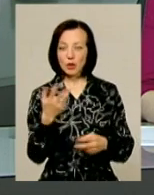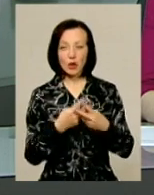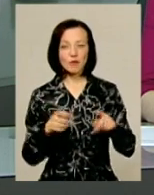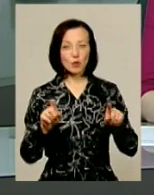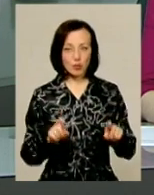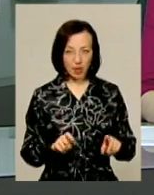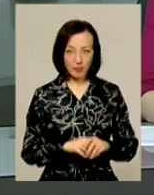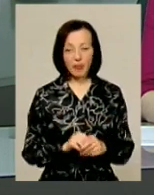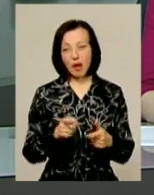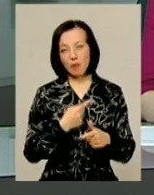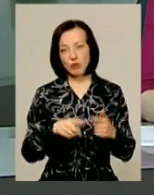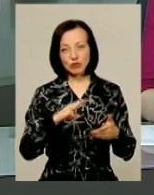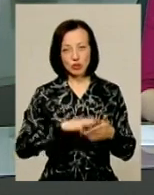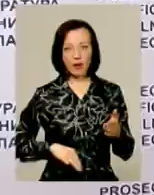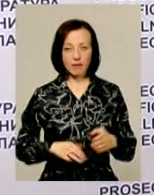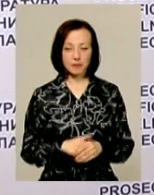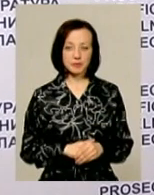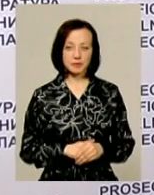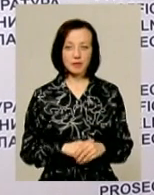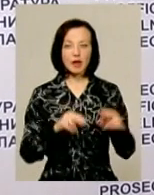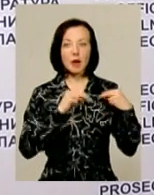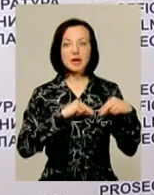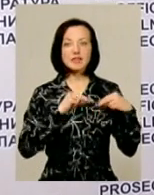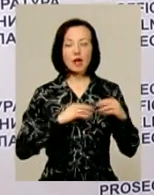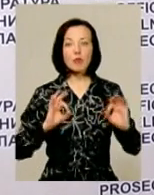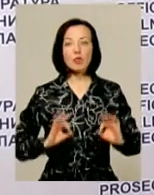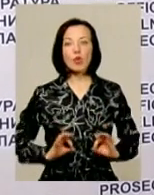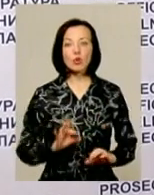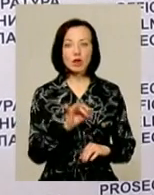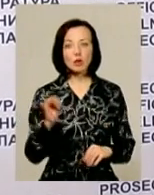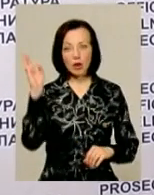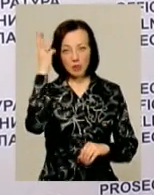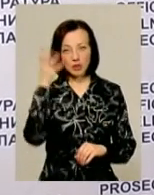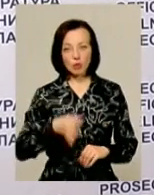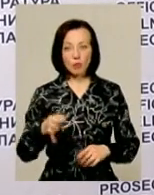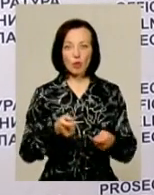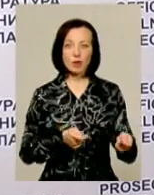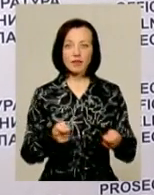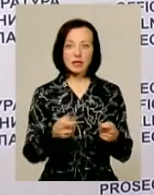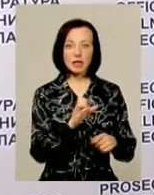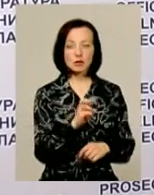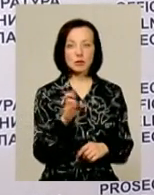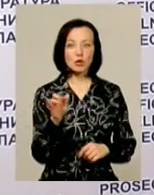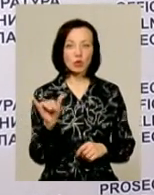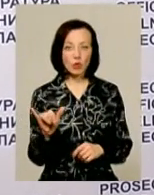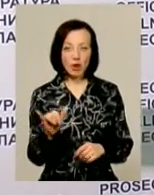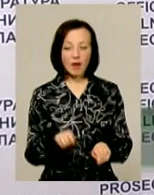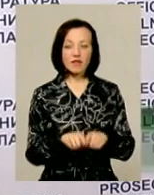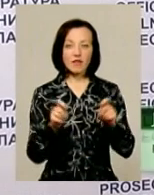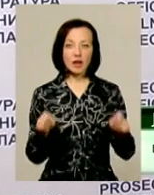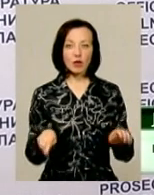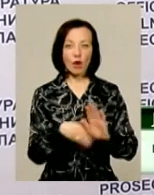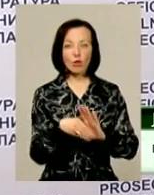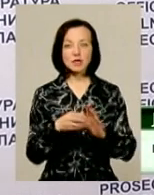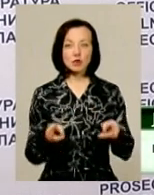позбавлення волі або штраф. Працівниками прокуратури Хмельницької області та управління Служби безпеки викрито на